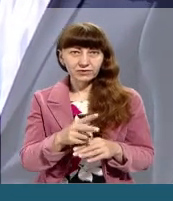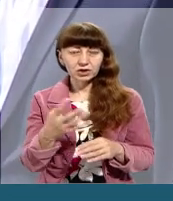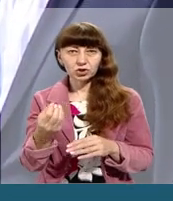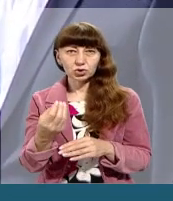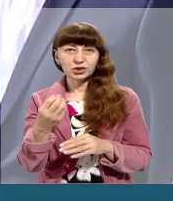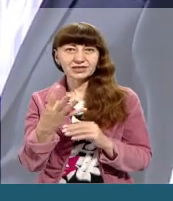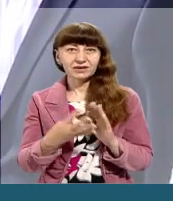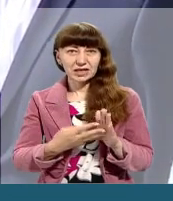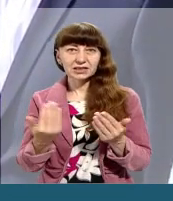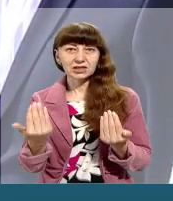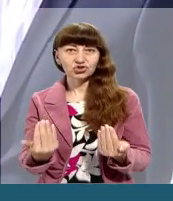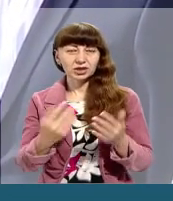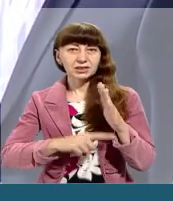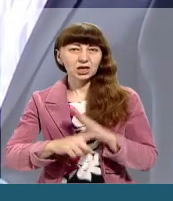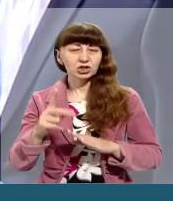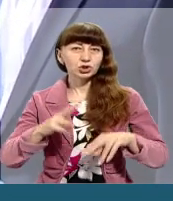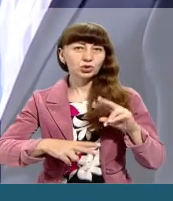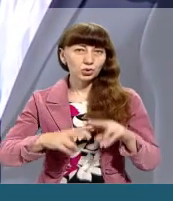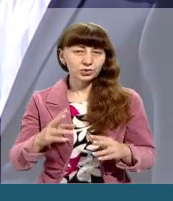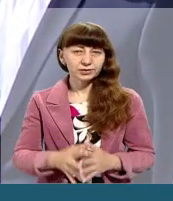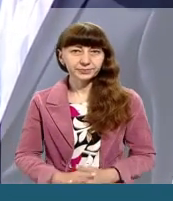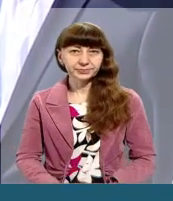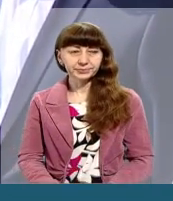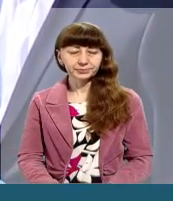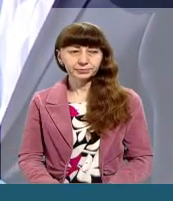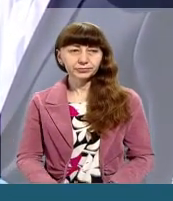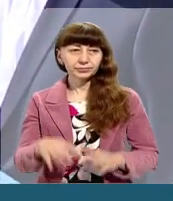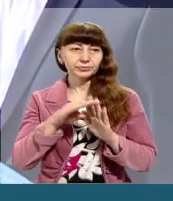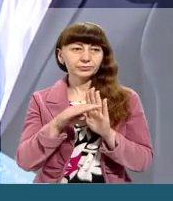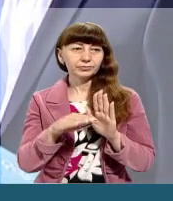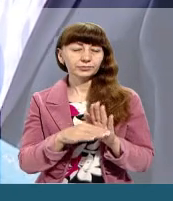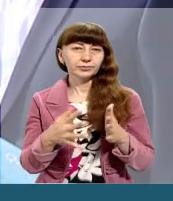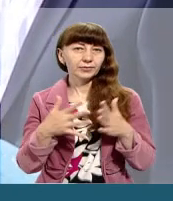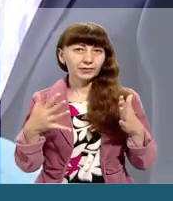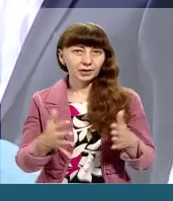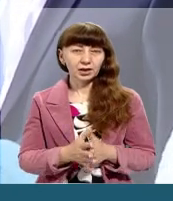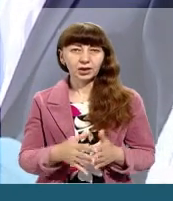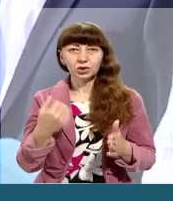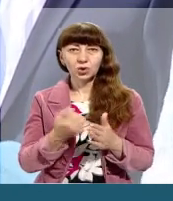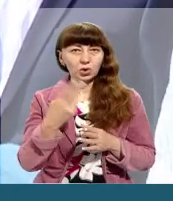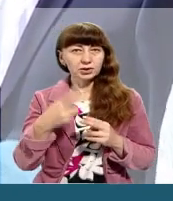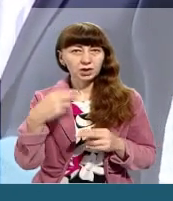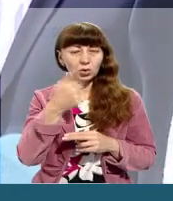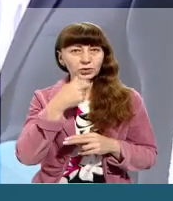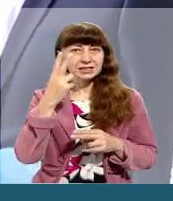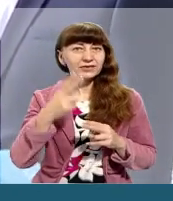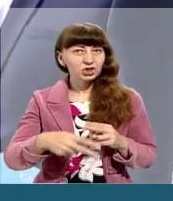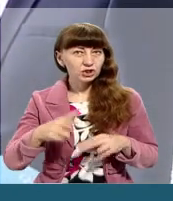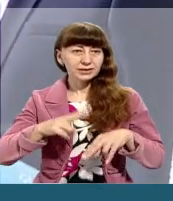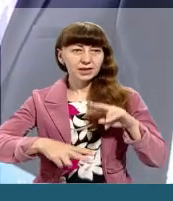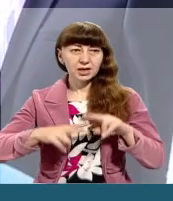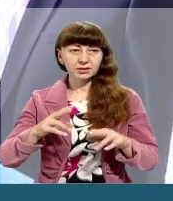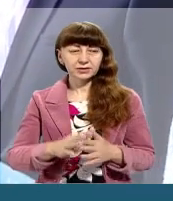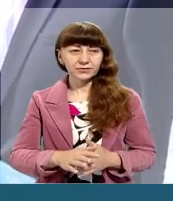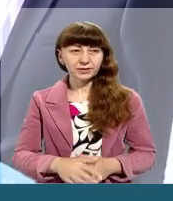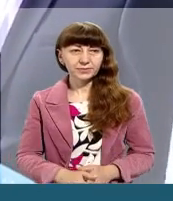19 строится. 19 строится по всей области. Поэтому задача до конца года все объекты